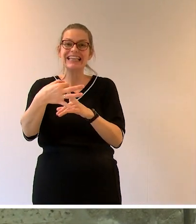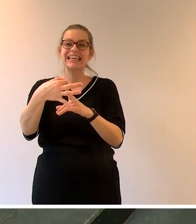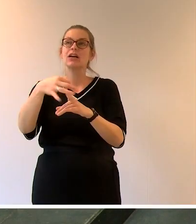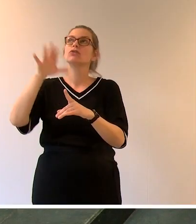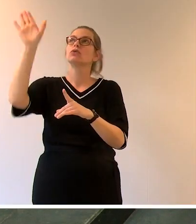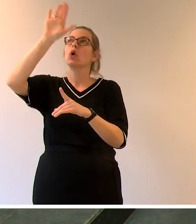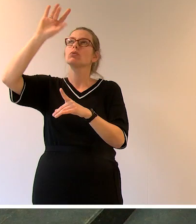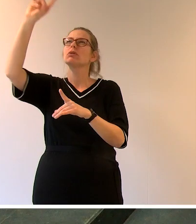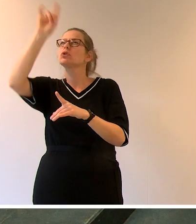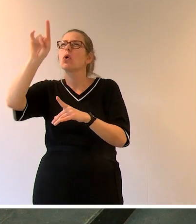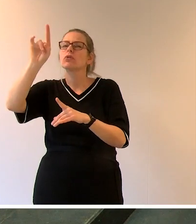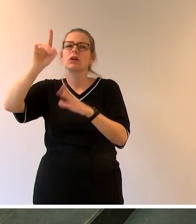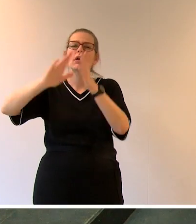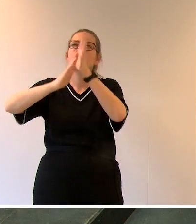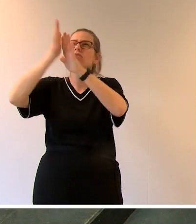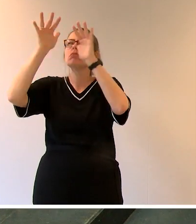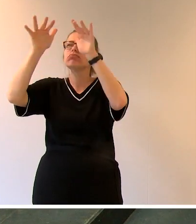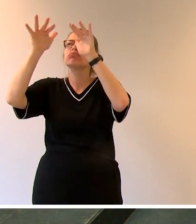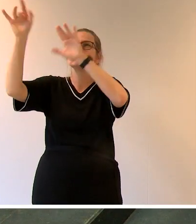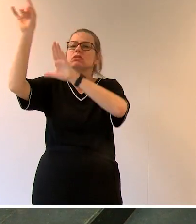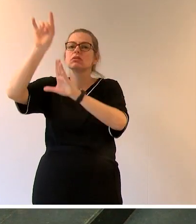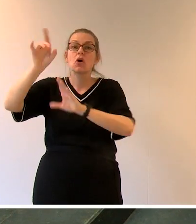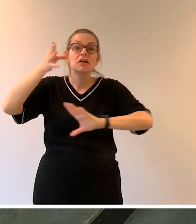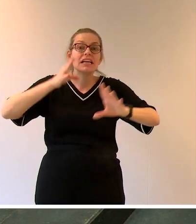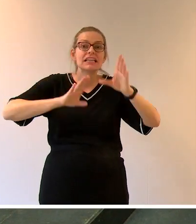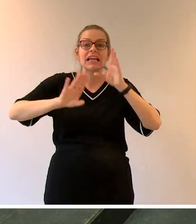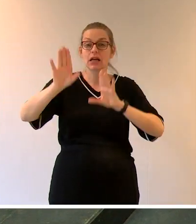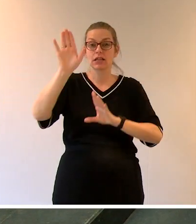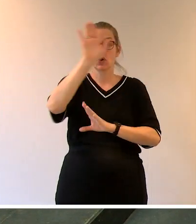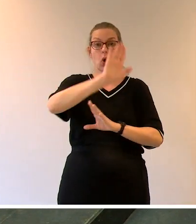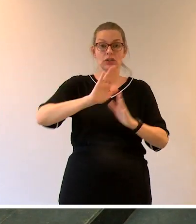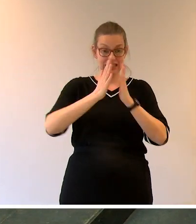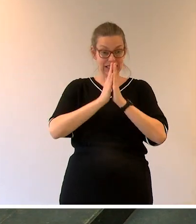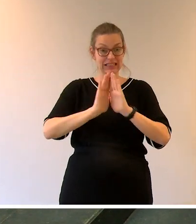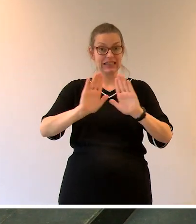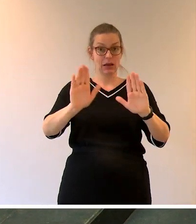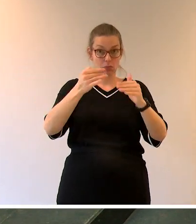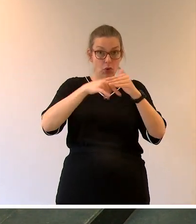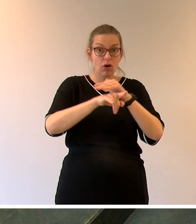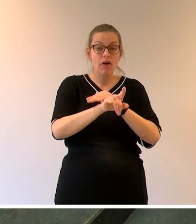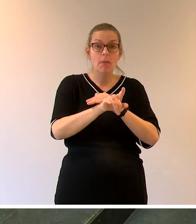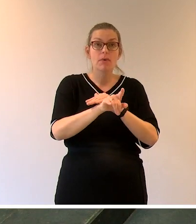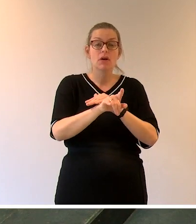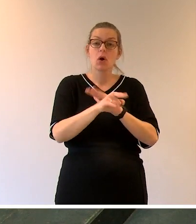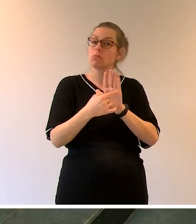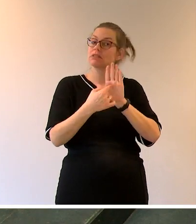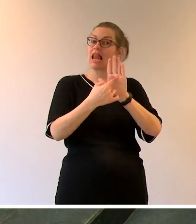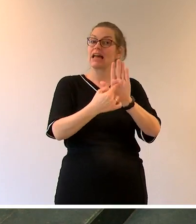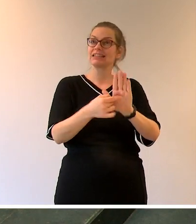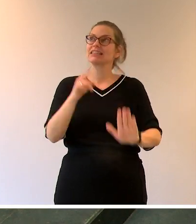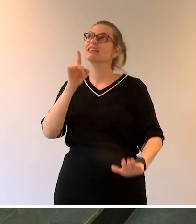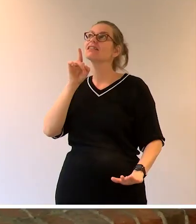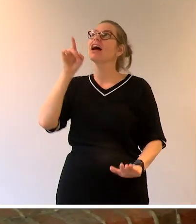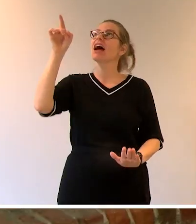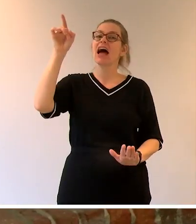en vuur en aardbeving. Of de heerlijkheid waarmee God in de tempel kwam, om te laten zien dat